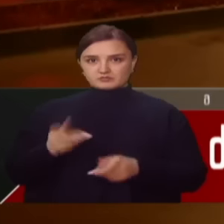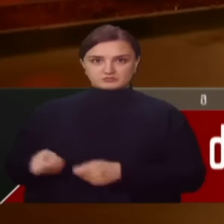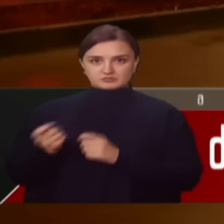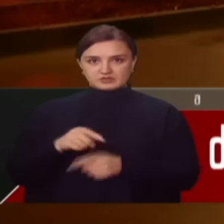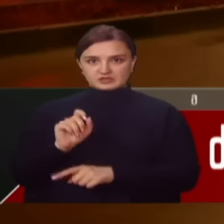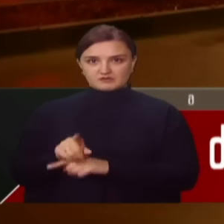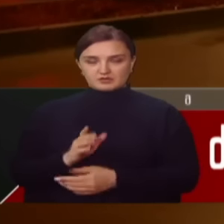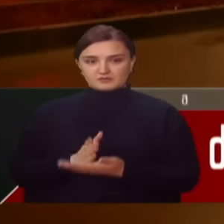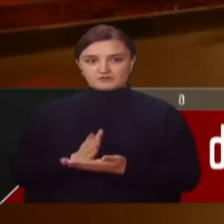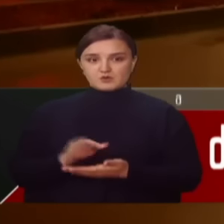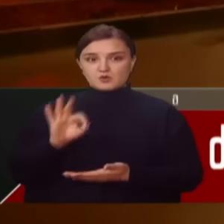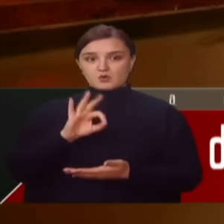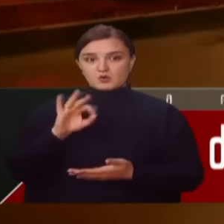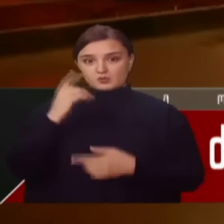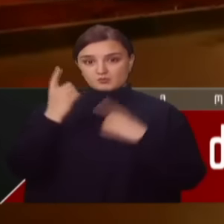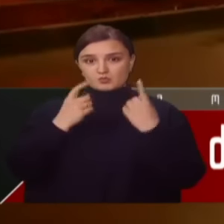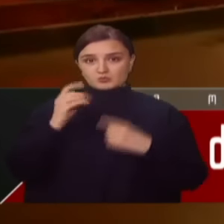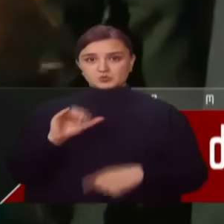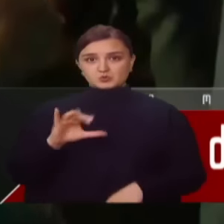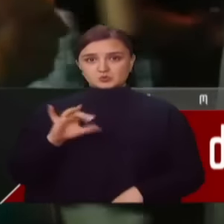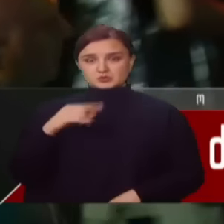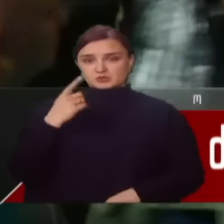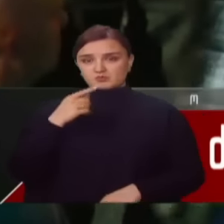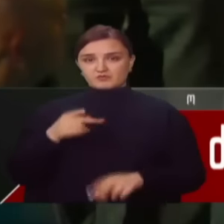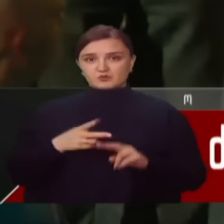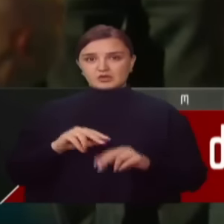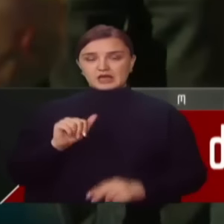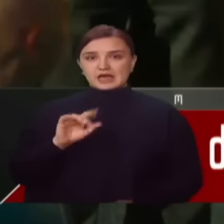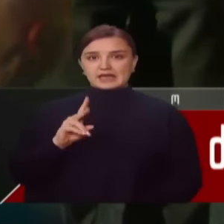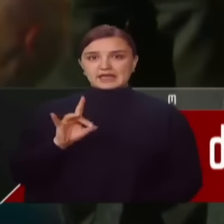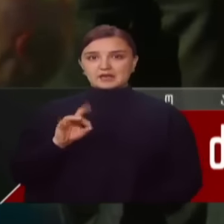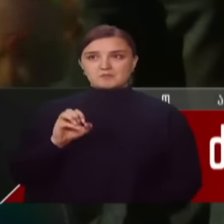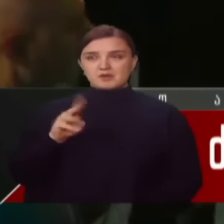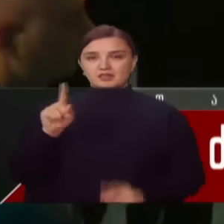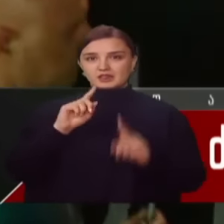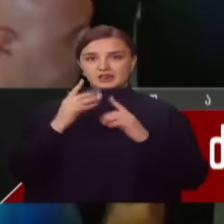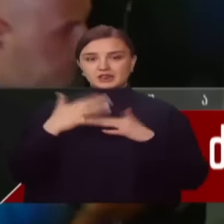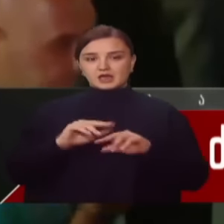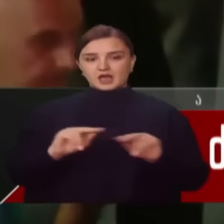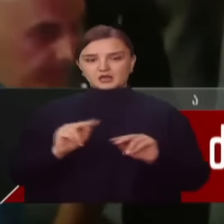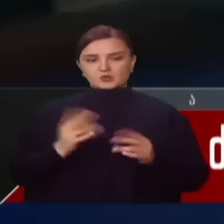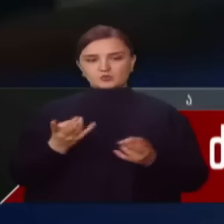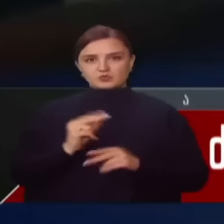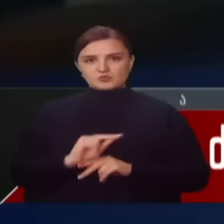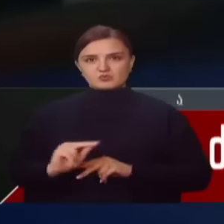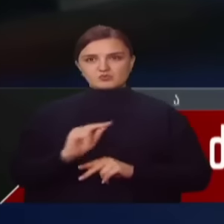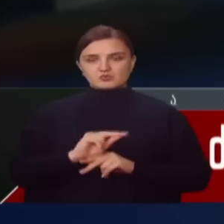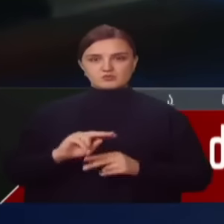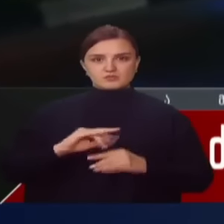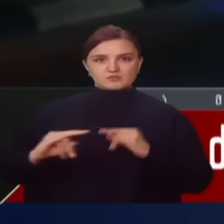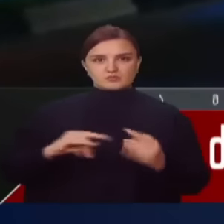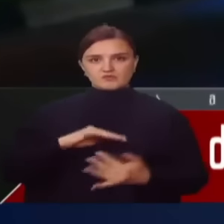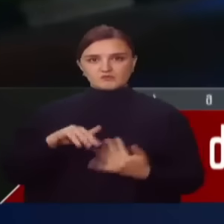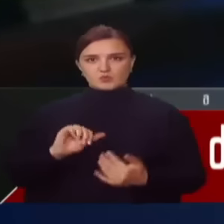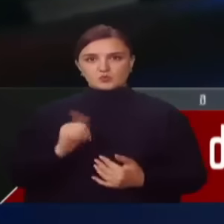დავალება. ასეთი მოცემულობით სუსის ინფორმაციით სცენარი კანვასის და აკერმანის ტრენინგების ძირითად ხასს მიჰყვება. უწყება ამბობს, რომ პროცესებს